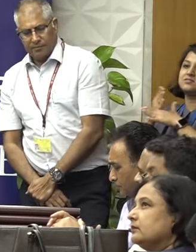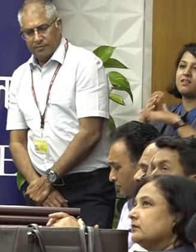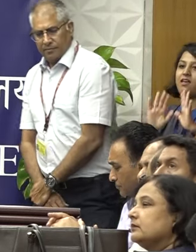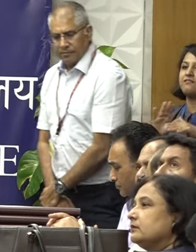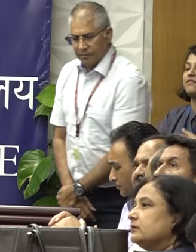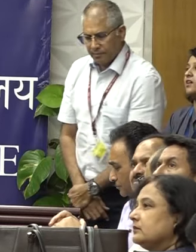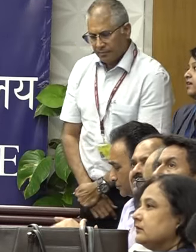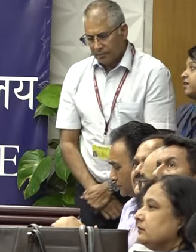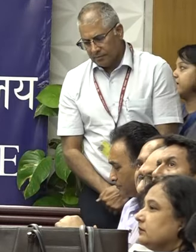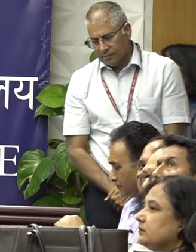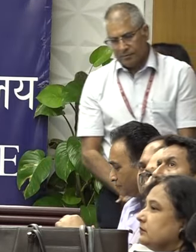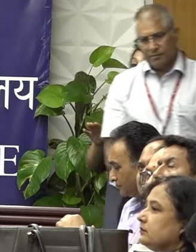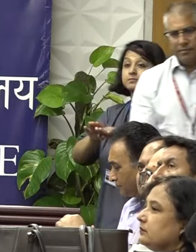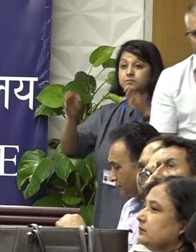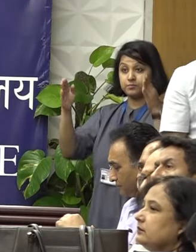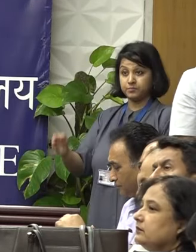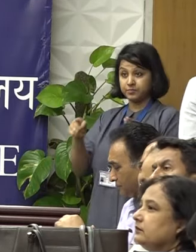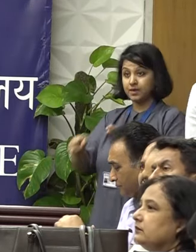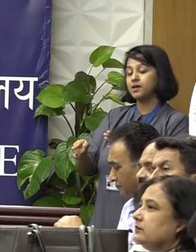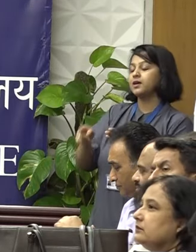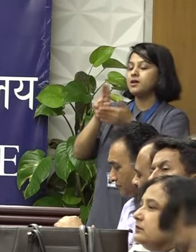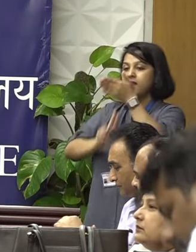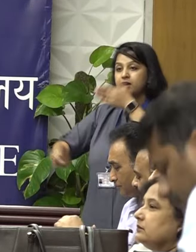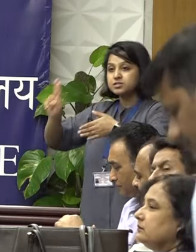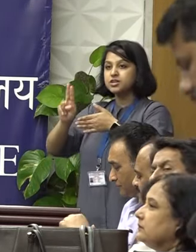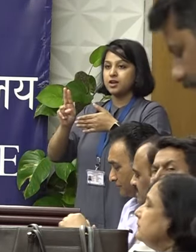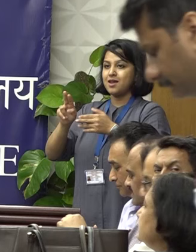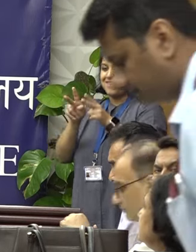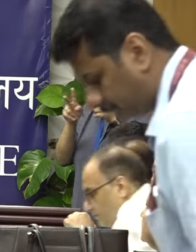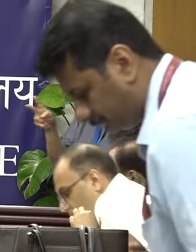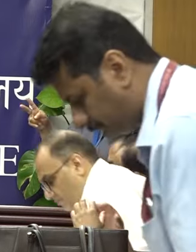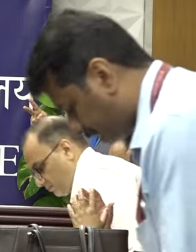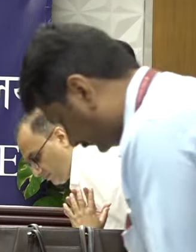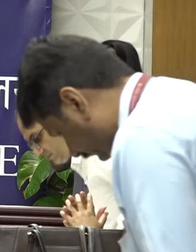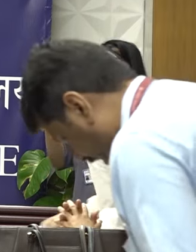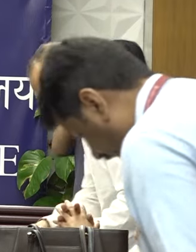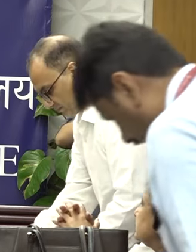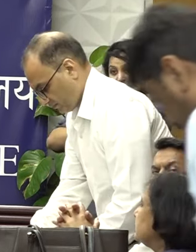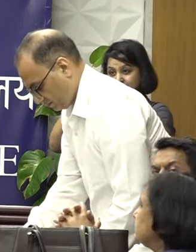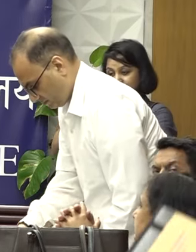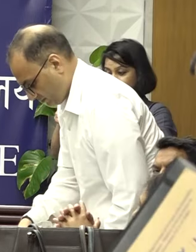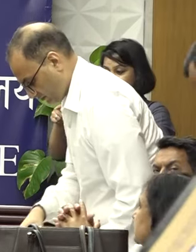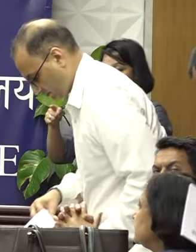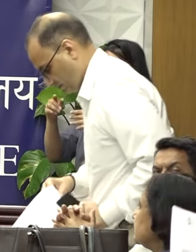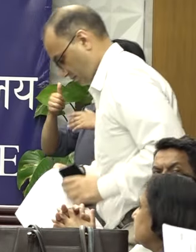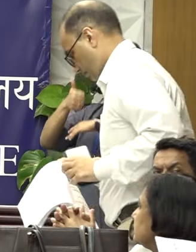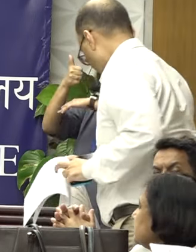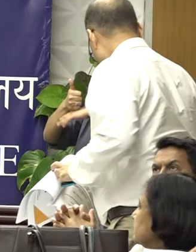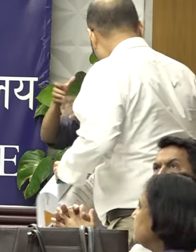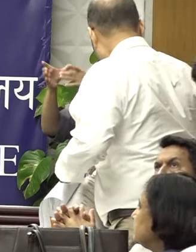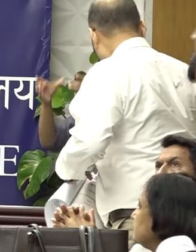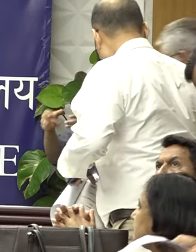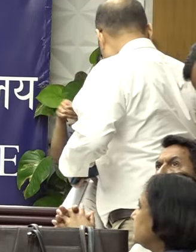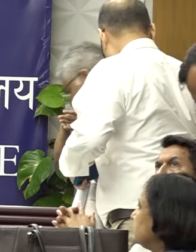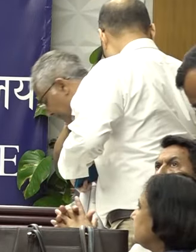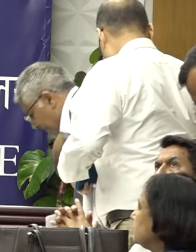अब मंच पर बुलाना चाहेंगे राष्ट्रीय बहु दिव्यांगजन व्यक्तियों के सशक्तिकरण संस्थान चेन्नई और इसके सीआरसी